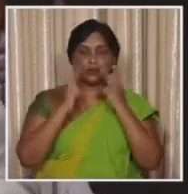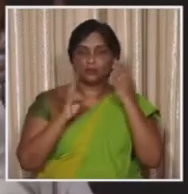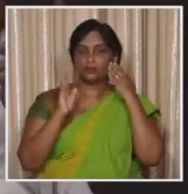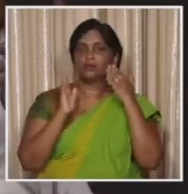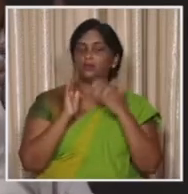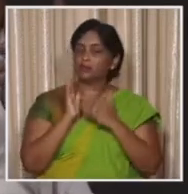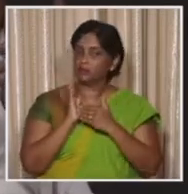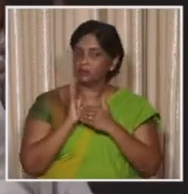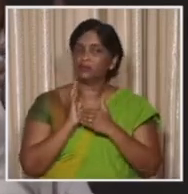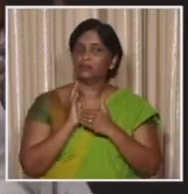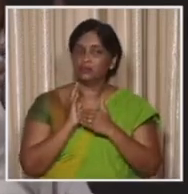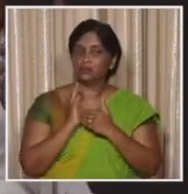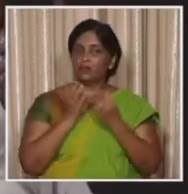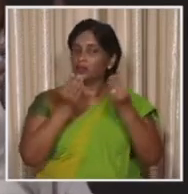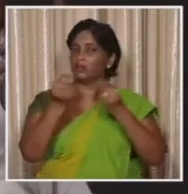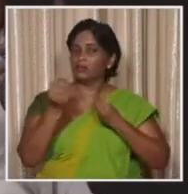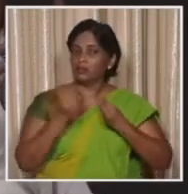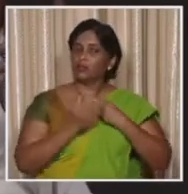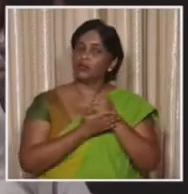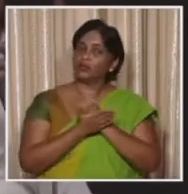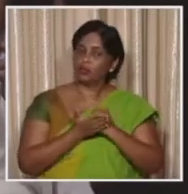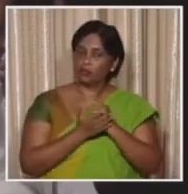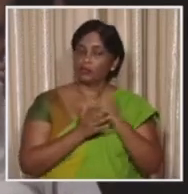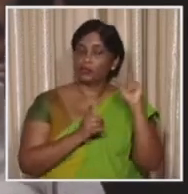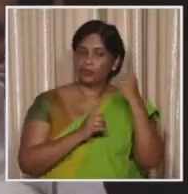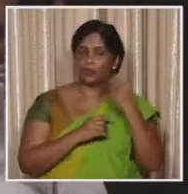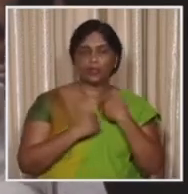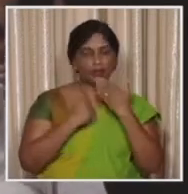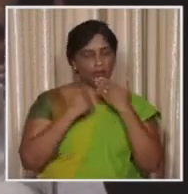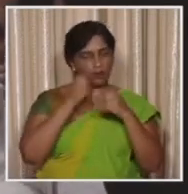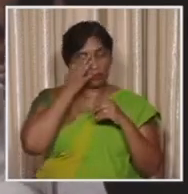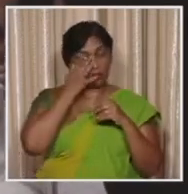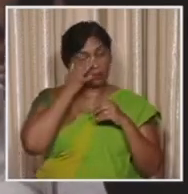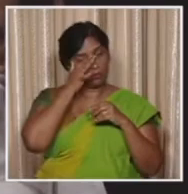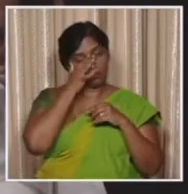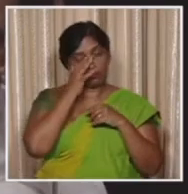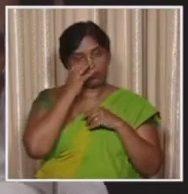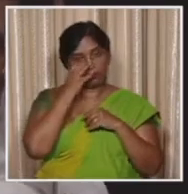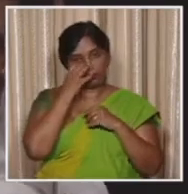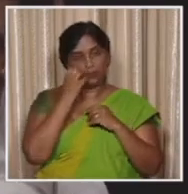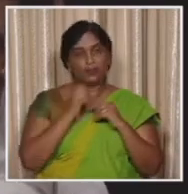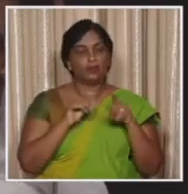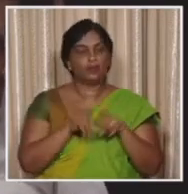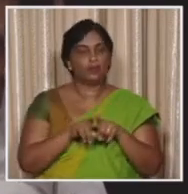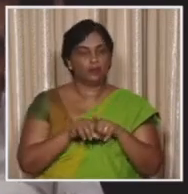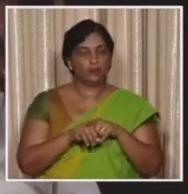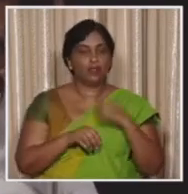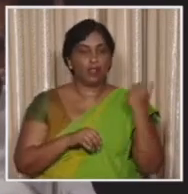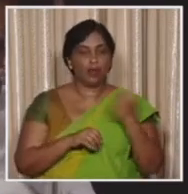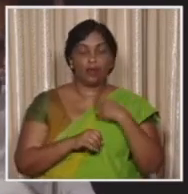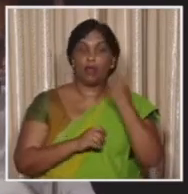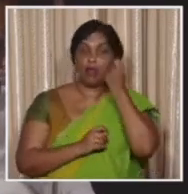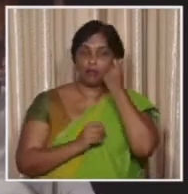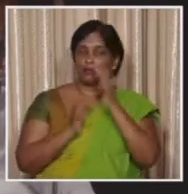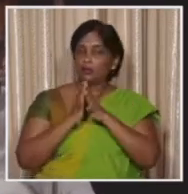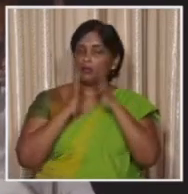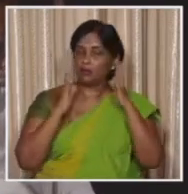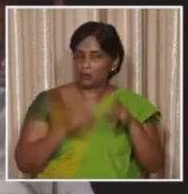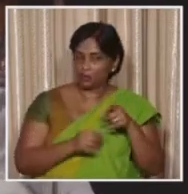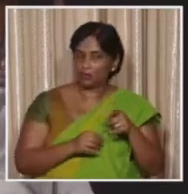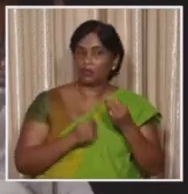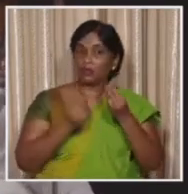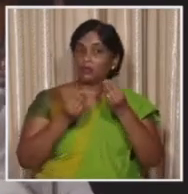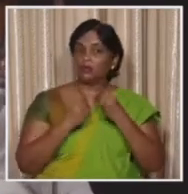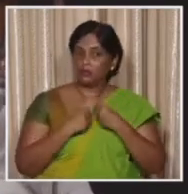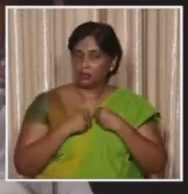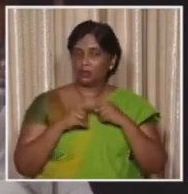ශේෂ්ත්‍රන්දෙත් සම්බන්ධනොත් ලබා දීපු සිරි දනාරම ප්‍රථමයෙන් මගේ ස්තුති ප්‍රණාමය පුද කරන්නට කැමැති. ඒ වගේම අලුත් අදහස් රාශියක් ලබා